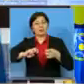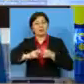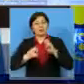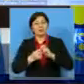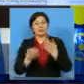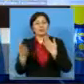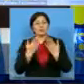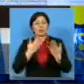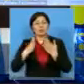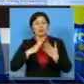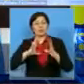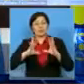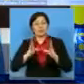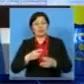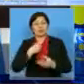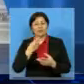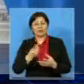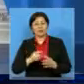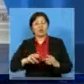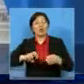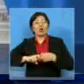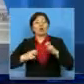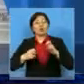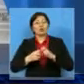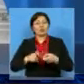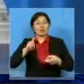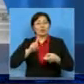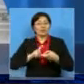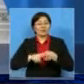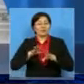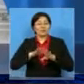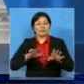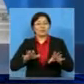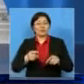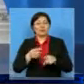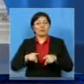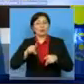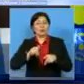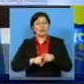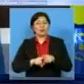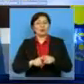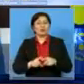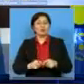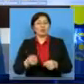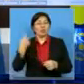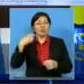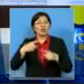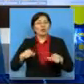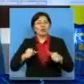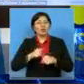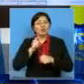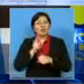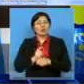пікір алмасты. Бүкіл әлемді алаңдатқан күрделі мәселе коронавирус пандемиясы. Оның үстіне санкциялар соғысы мен түрлі